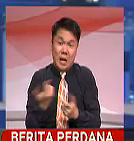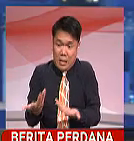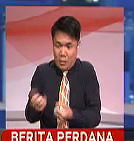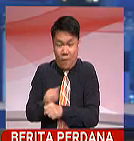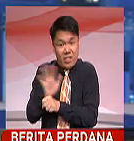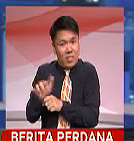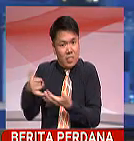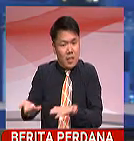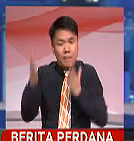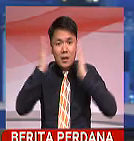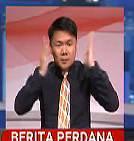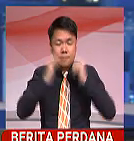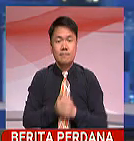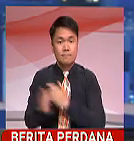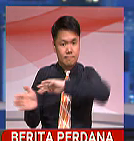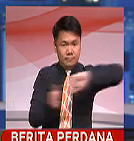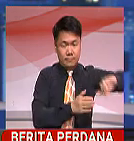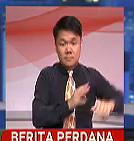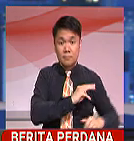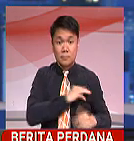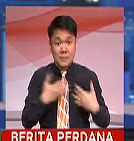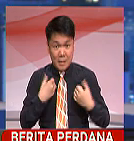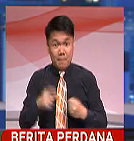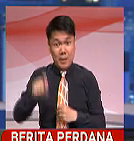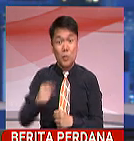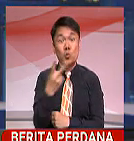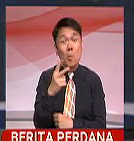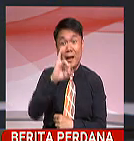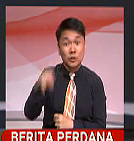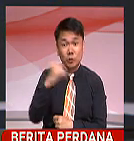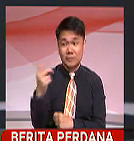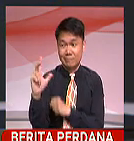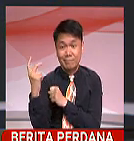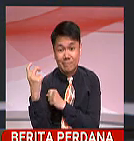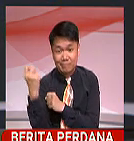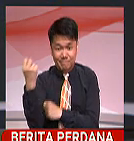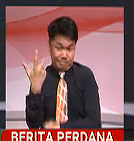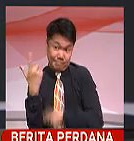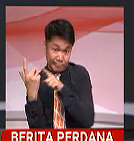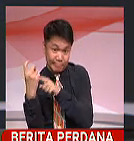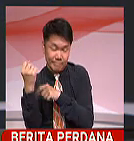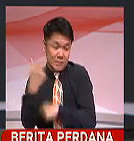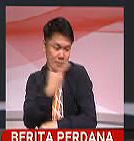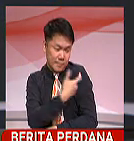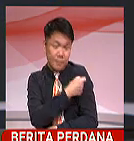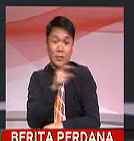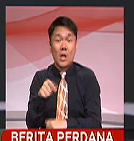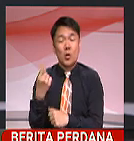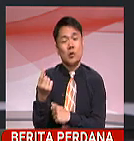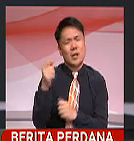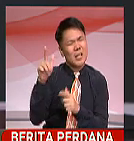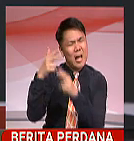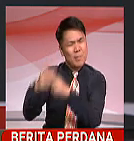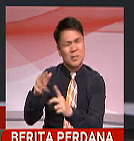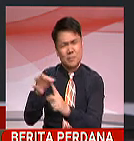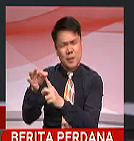Kementerian Kesihatan memerlukan 12 juta pica gari jenis low dead volume untuk keperluan suntikan vaksin fasa